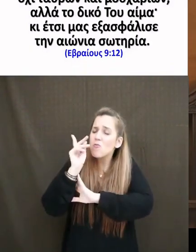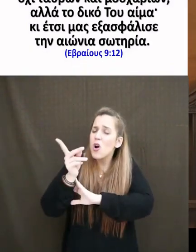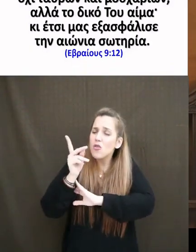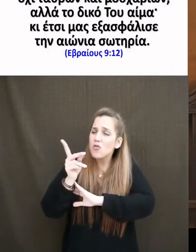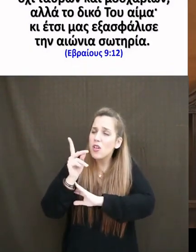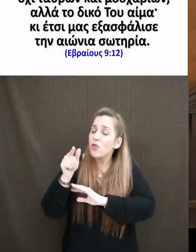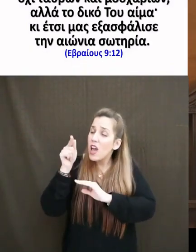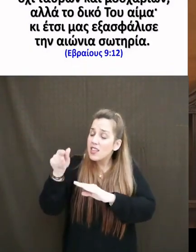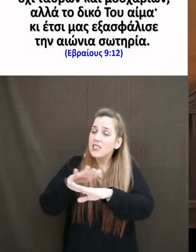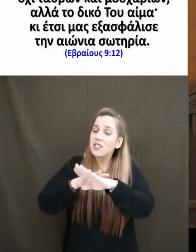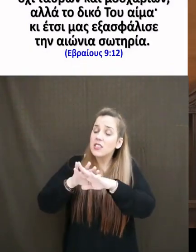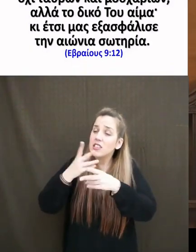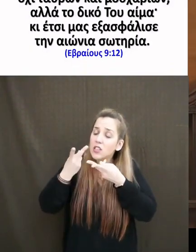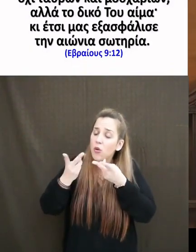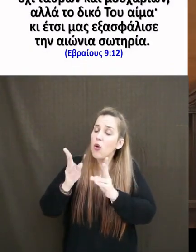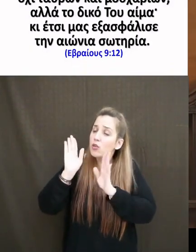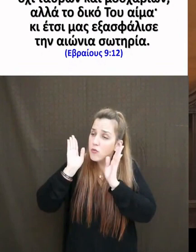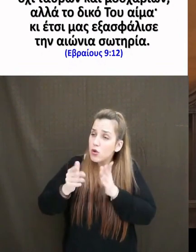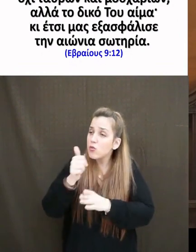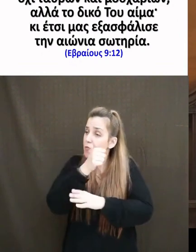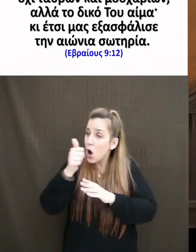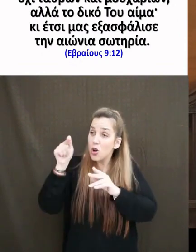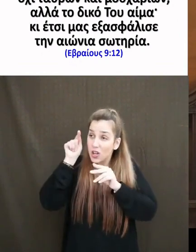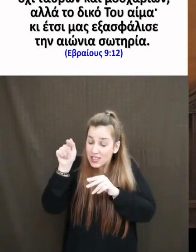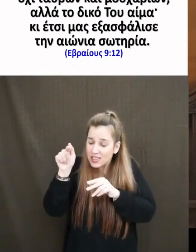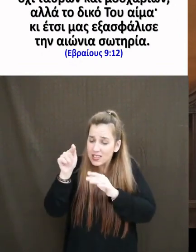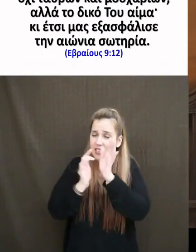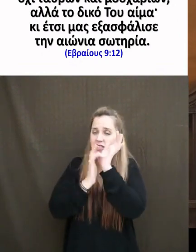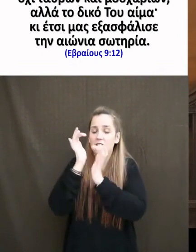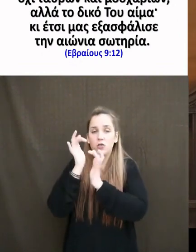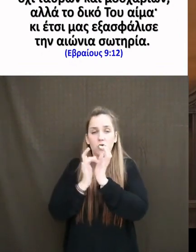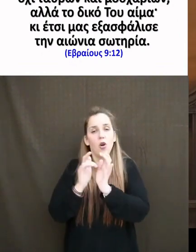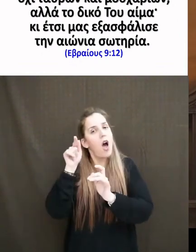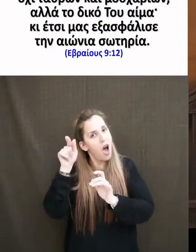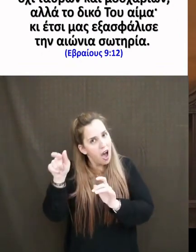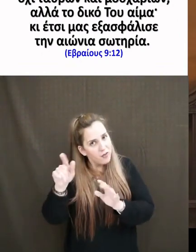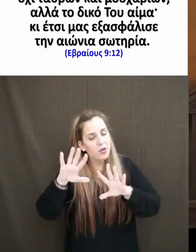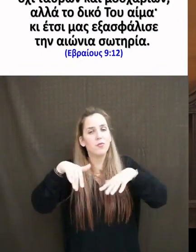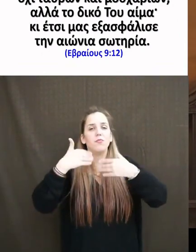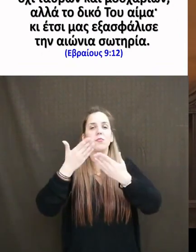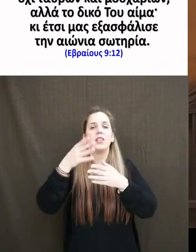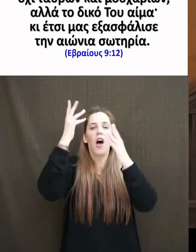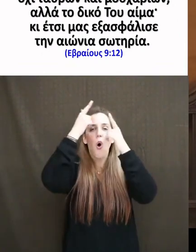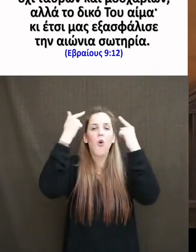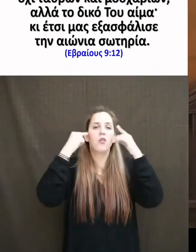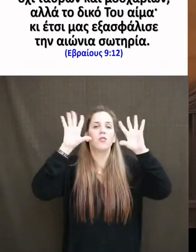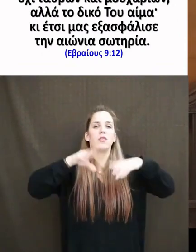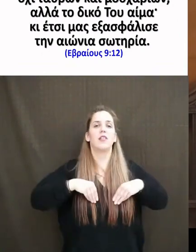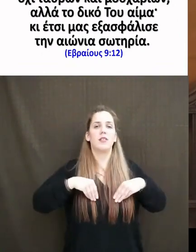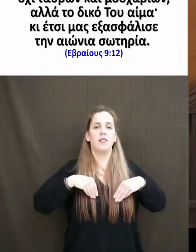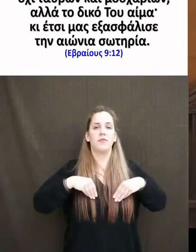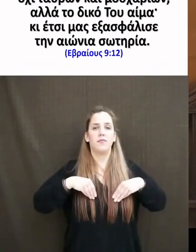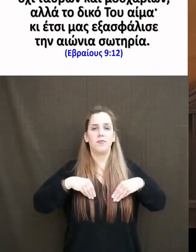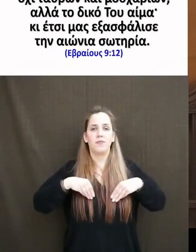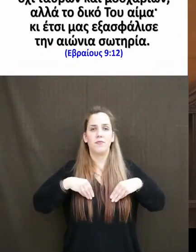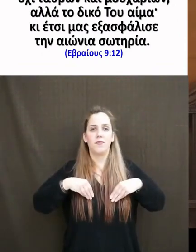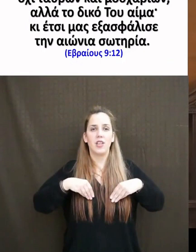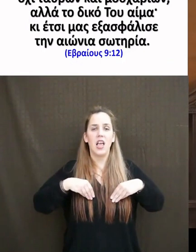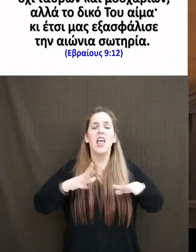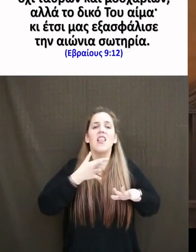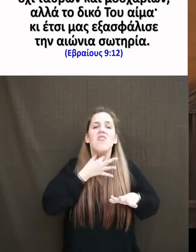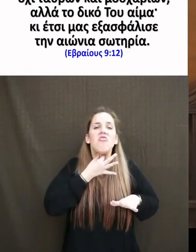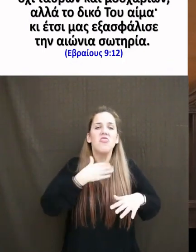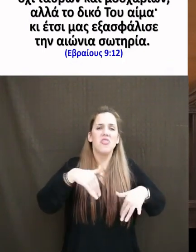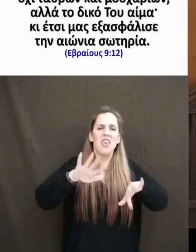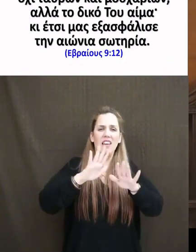δίνει συγχώρεση. Επειδή σ' αγκαλιάζει και δεν σ' αφήνει να πας πουθενά. Επειδή σ'